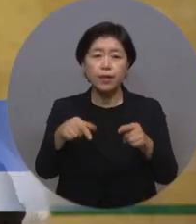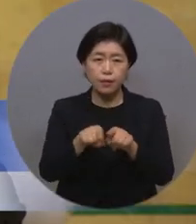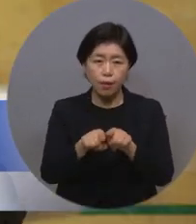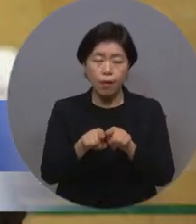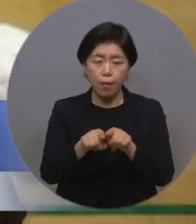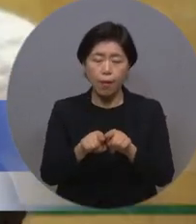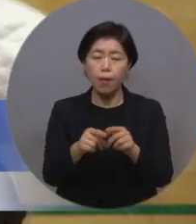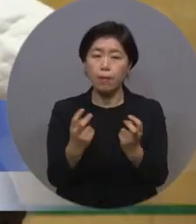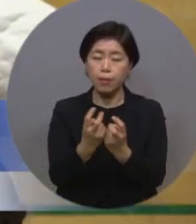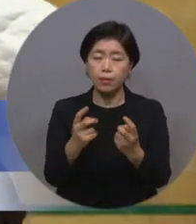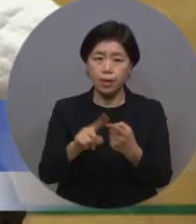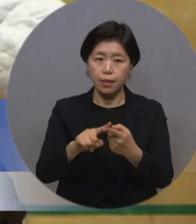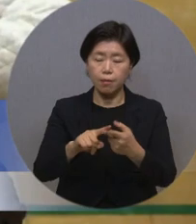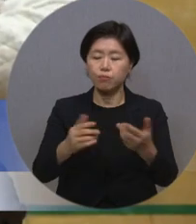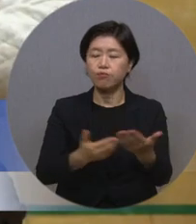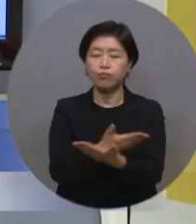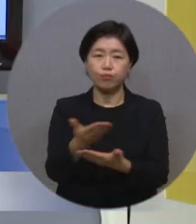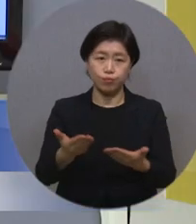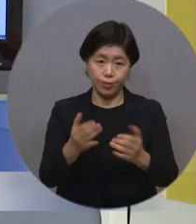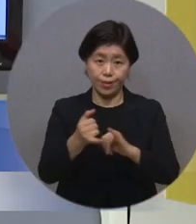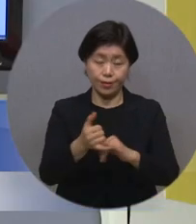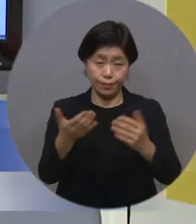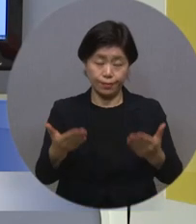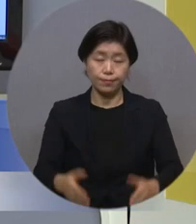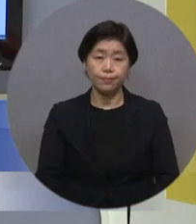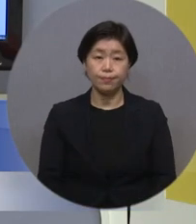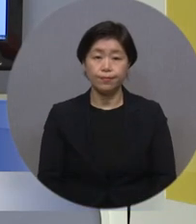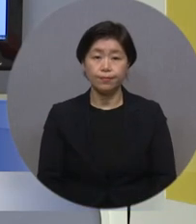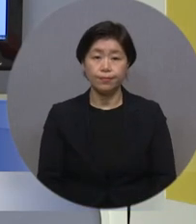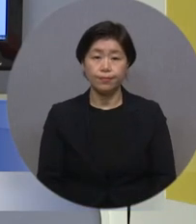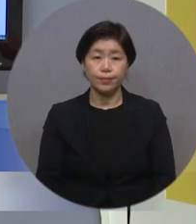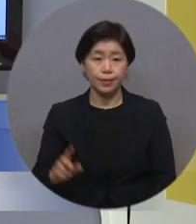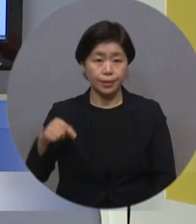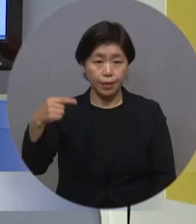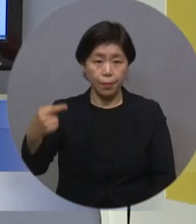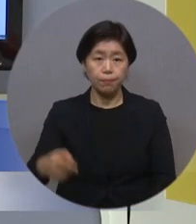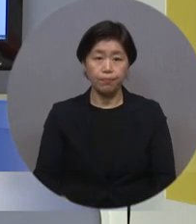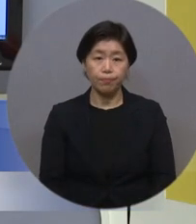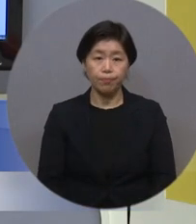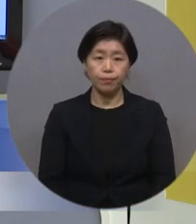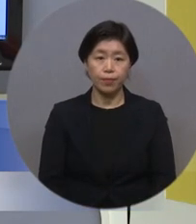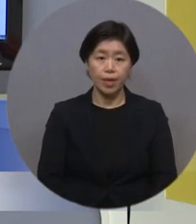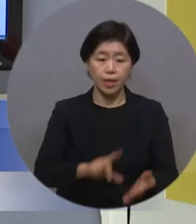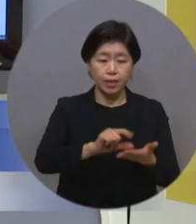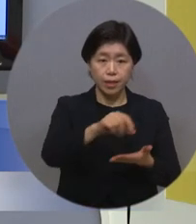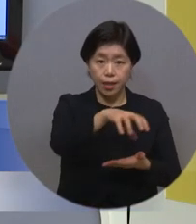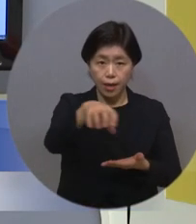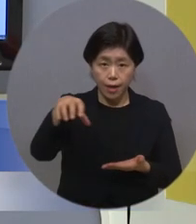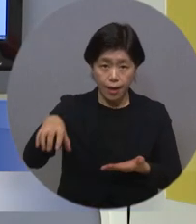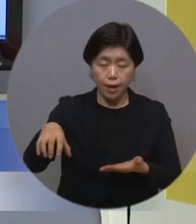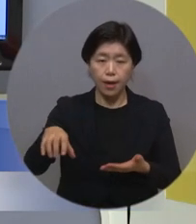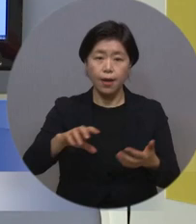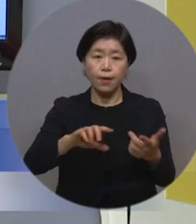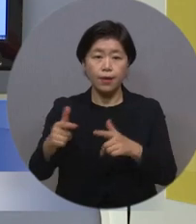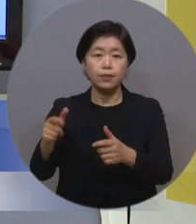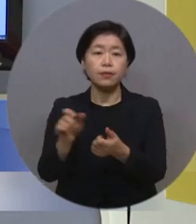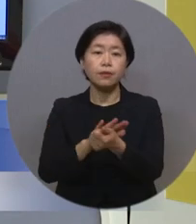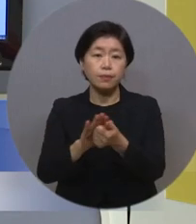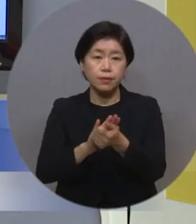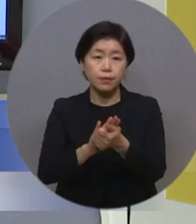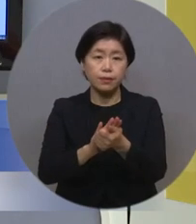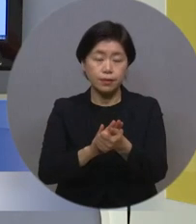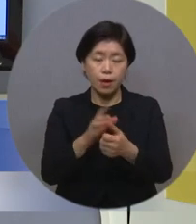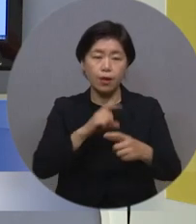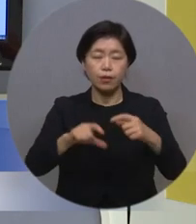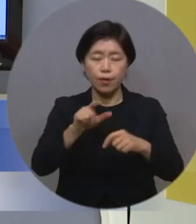이어나가겠 입장입니다 다음 뉴스입니다 최근 각 지자체가 행정 자체 서비스의 질적